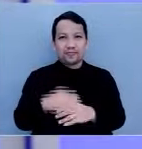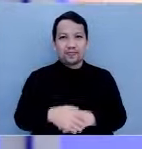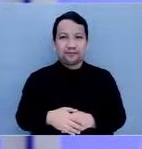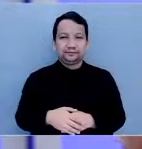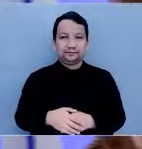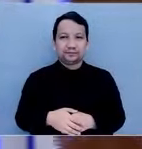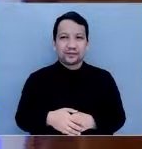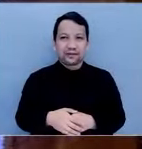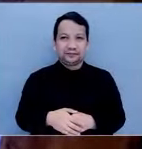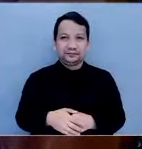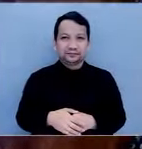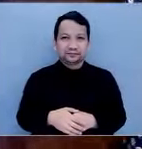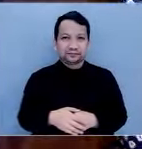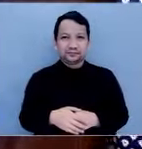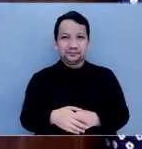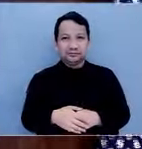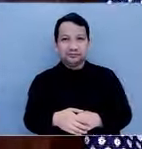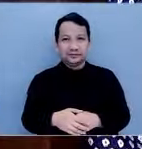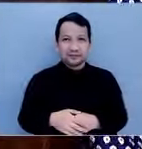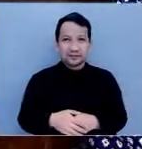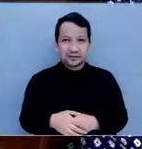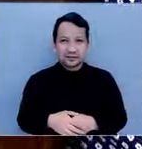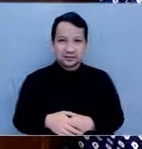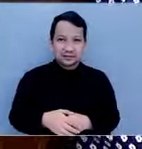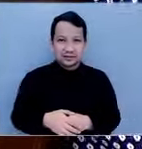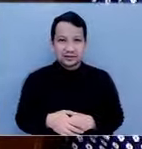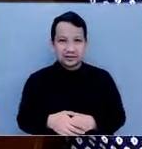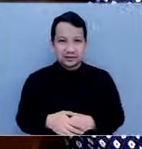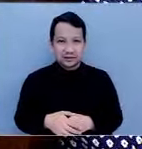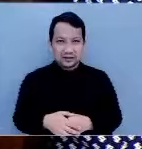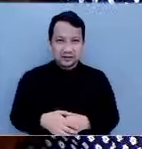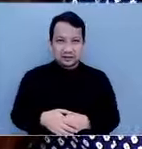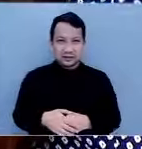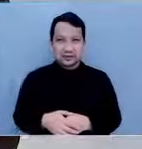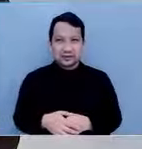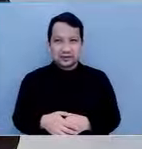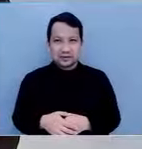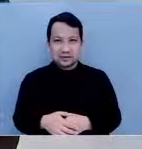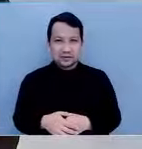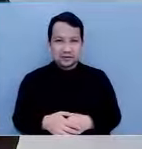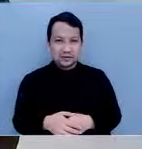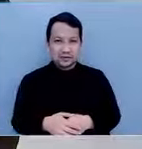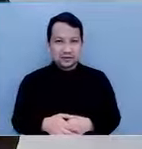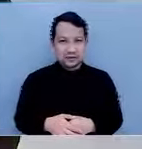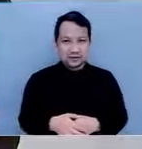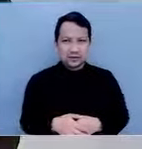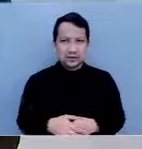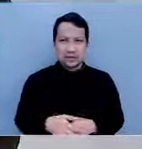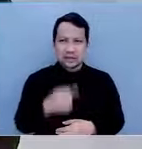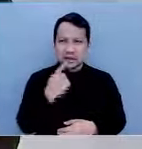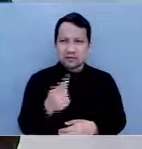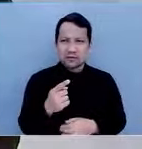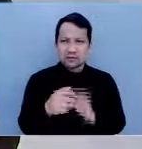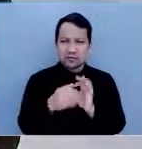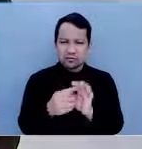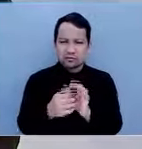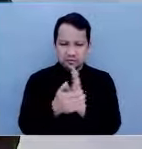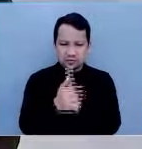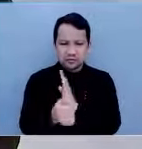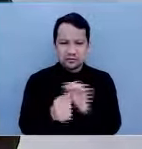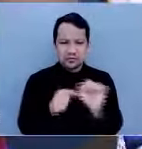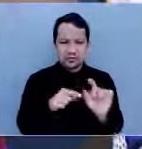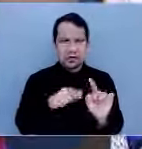Biglang may agina dyan eh, no? Yes, apo. Sa Visayas, Mindanao talaga. Nabanggit natin kanina, ultimate talentadong Pinoy. Pero para dun sa mga hindi